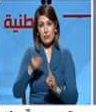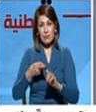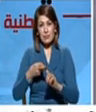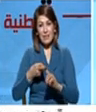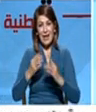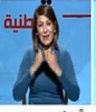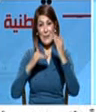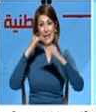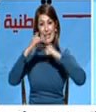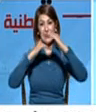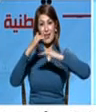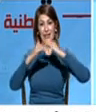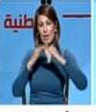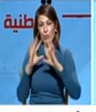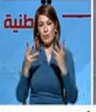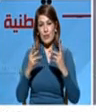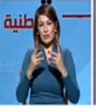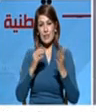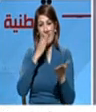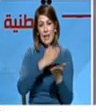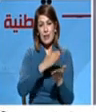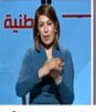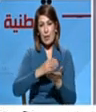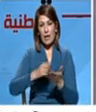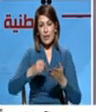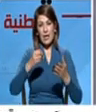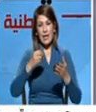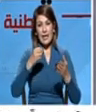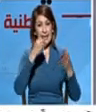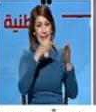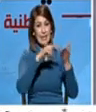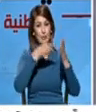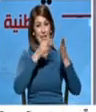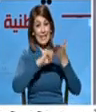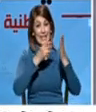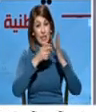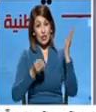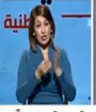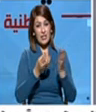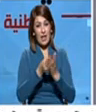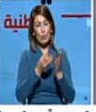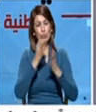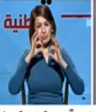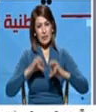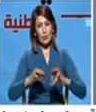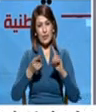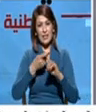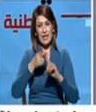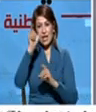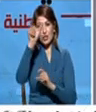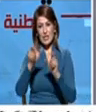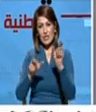تورانتو وحتى في خدمات ال حاولت عن طريق لتطبيق الدينيه وهي موجوده اتجاه من قبل ال ال الحرف